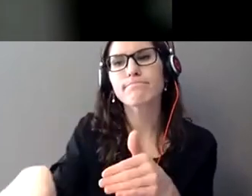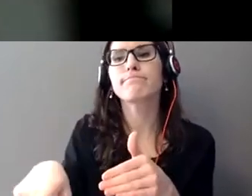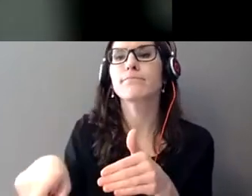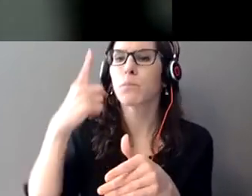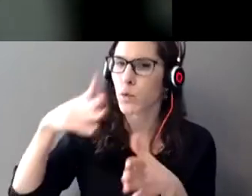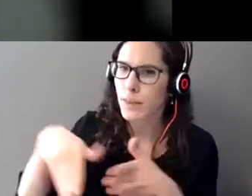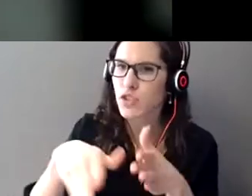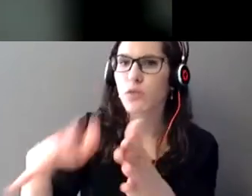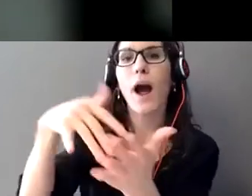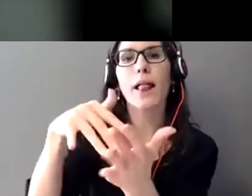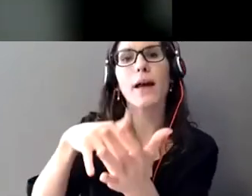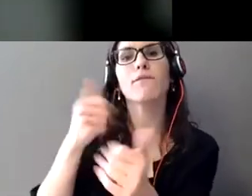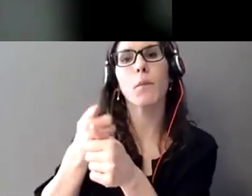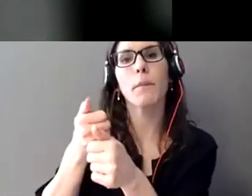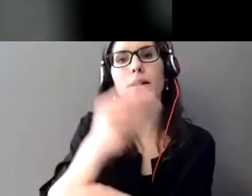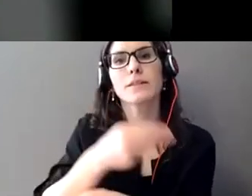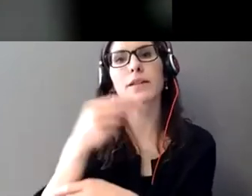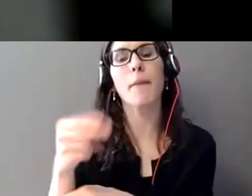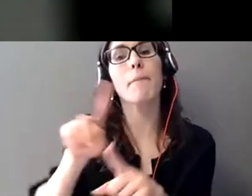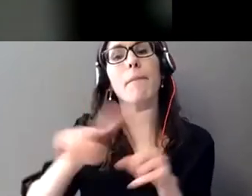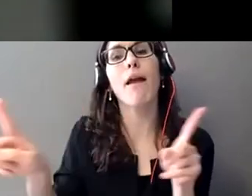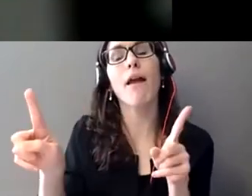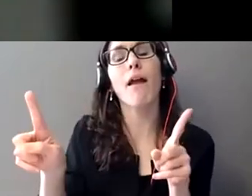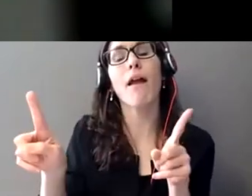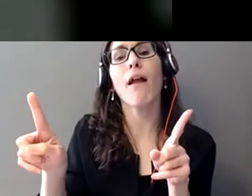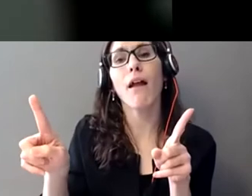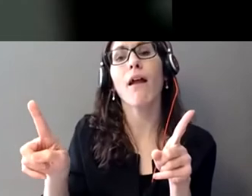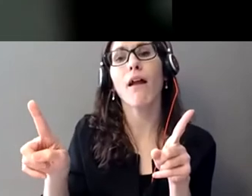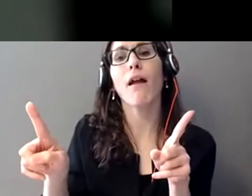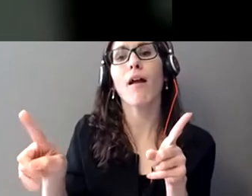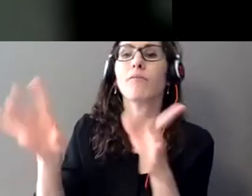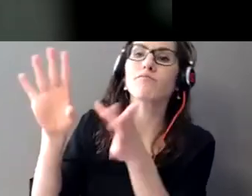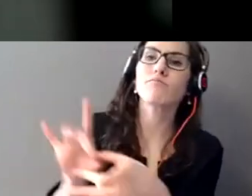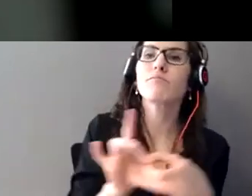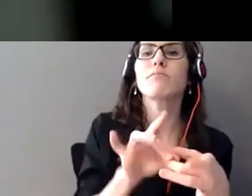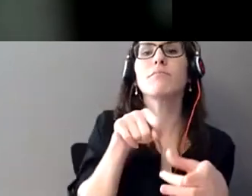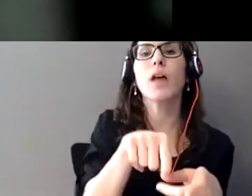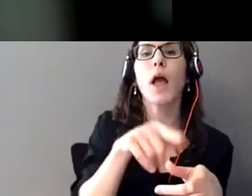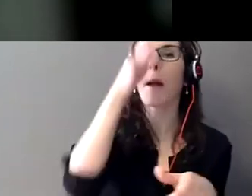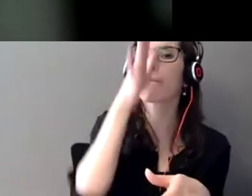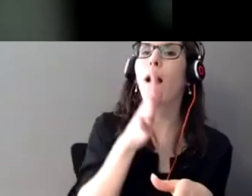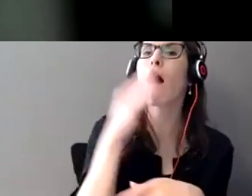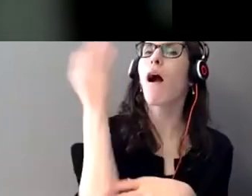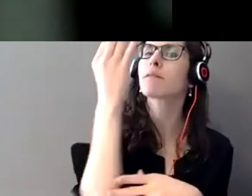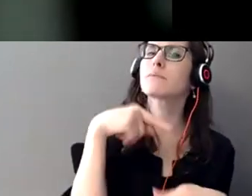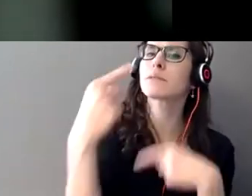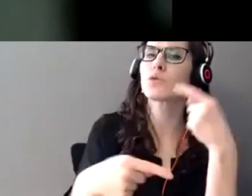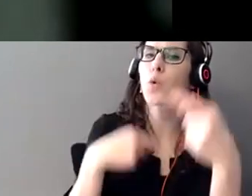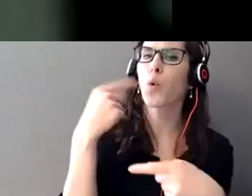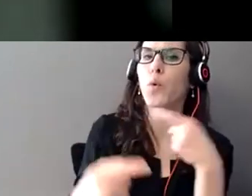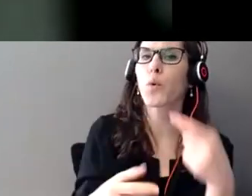par l'intermédiaire de discours parentaux. Projet Parent des Landis qui vient